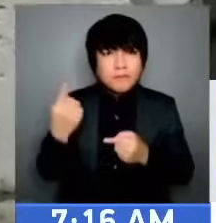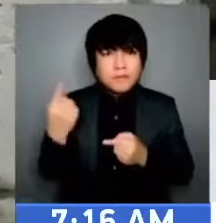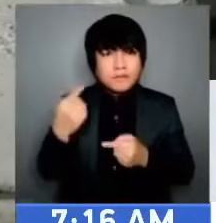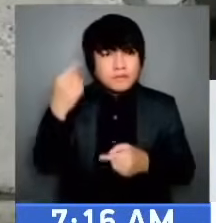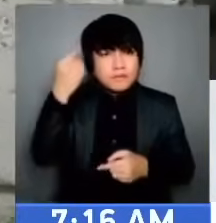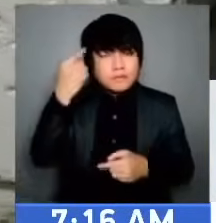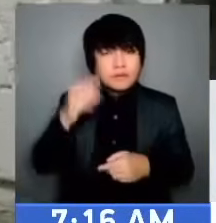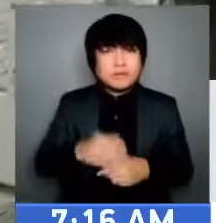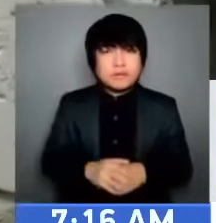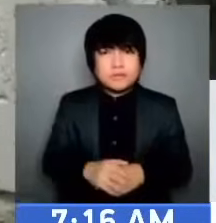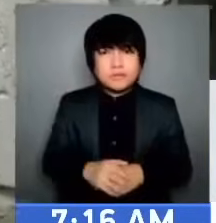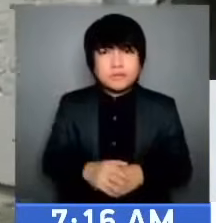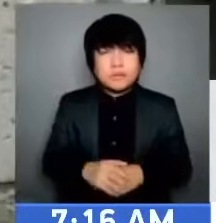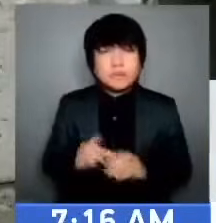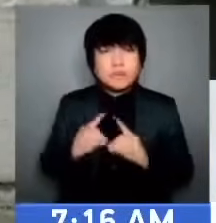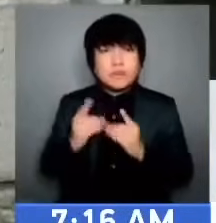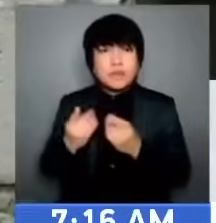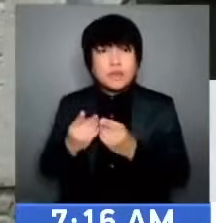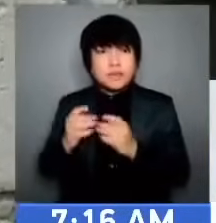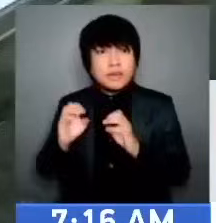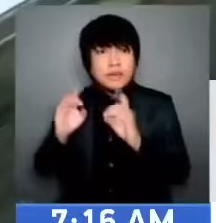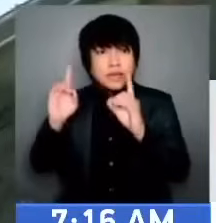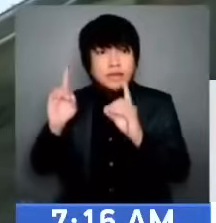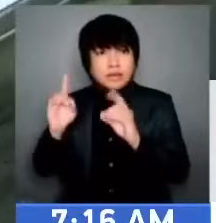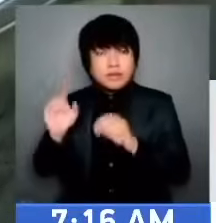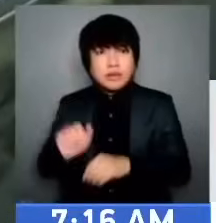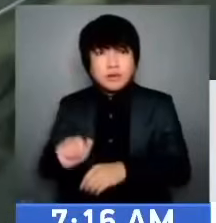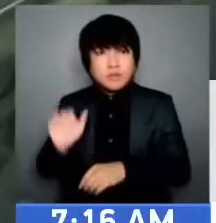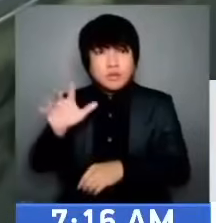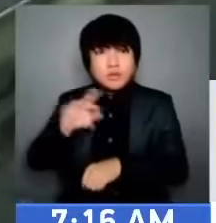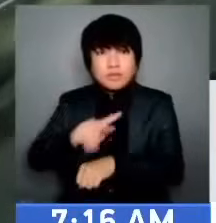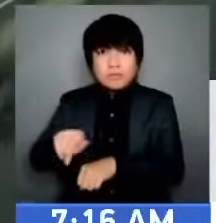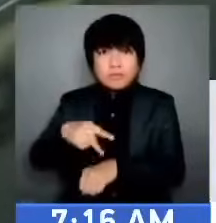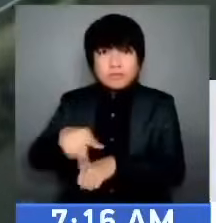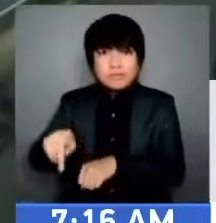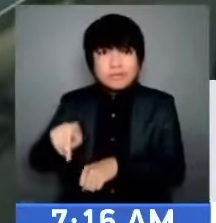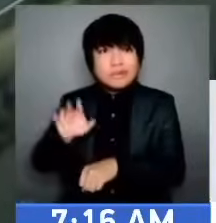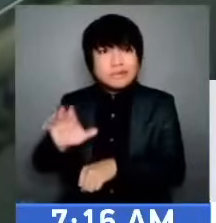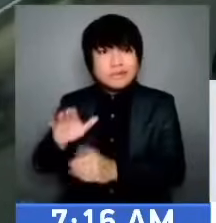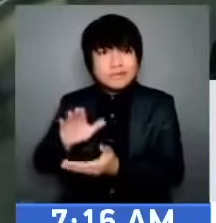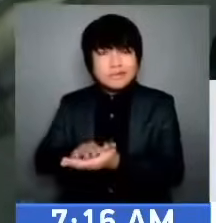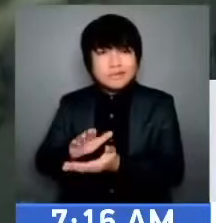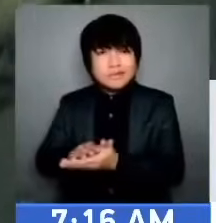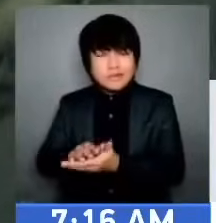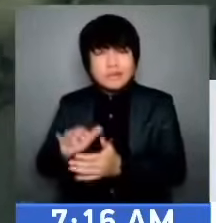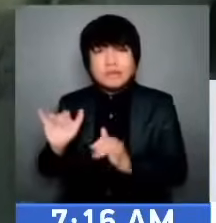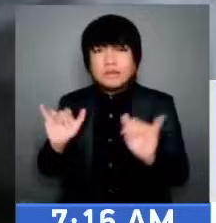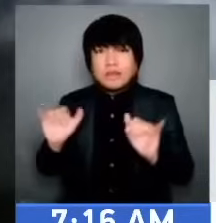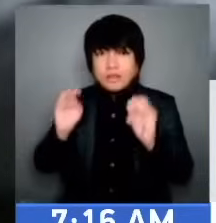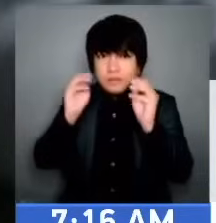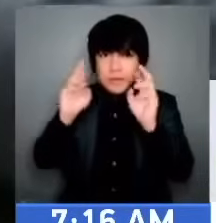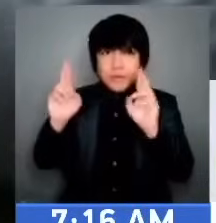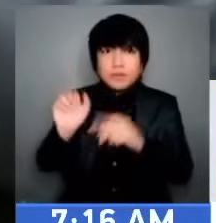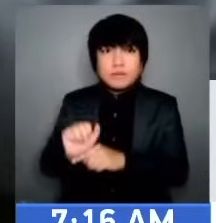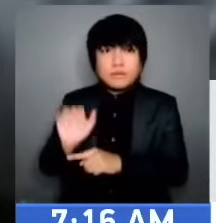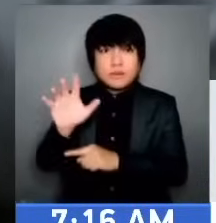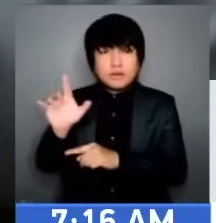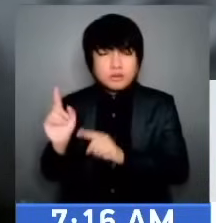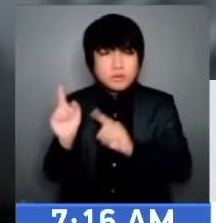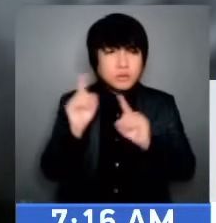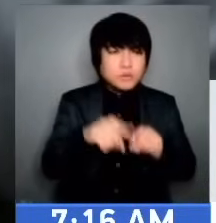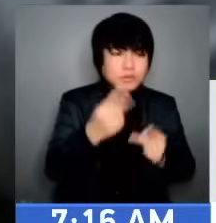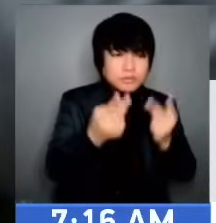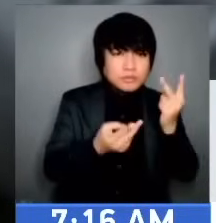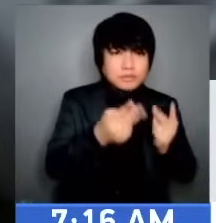DepEd Antipolo at principal ng Peña Francia Elementary School, pati ang mayor ng Antipolo na nangakong sasagutin lahat ng